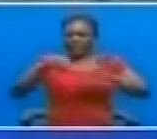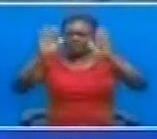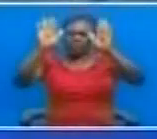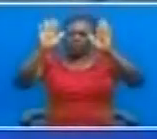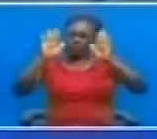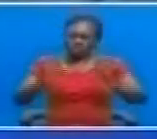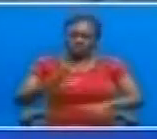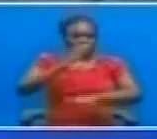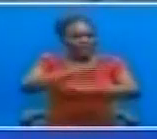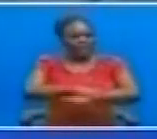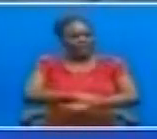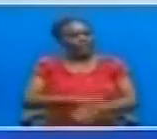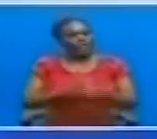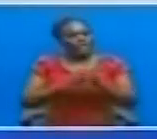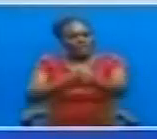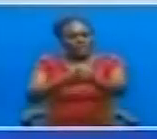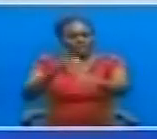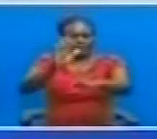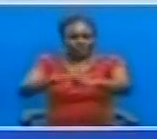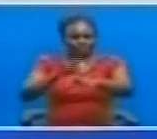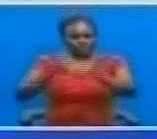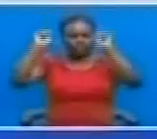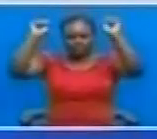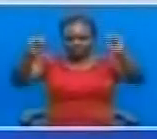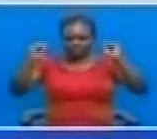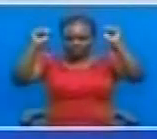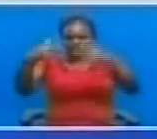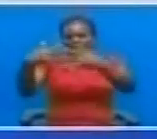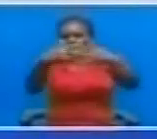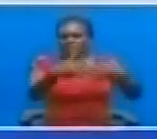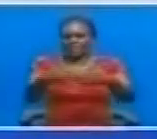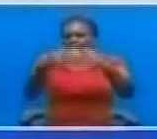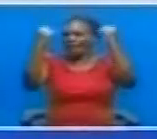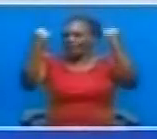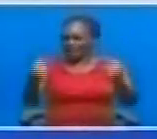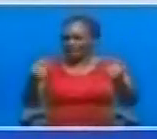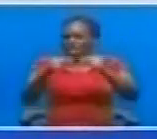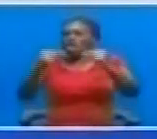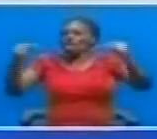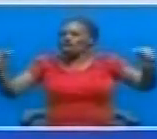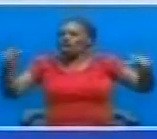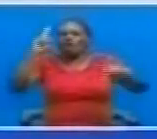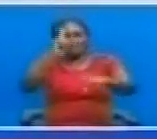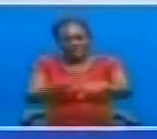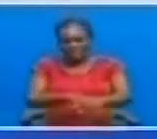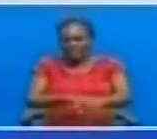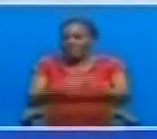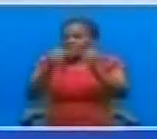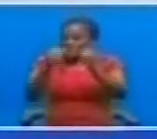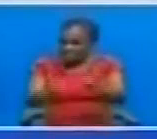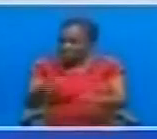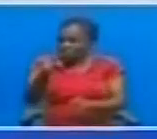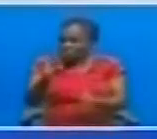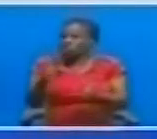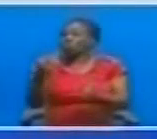katika kuwapata viongozi timilifu. Kampeni ya Amerika ni kampeni ngumu na ya muda mrefu. Endapo hujaimarika